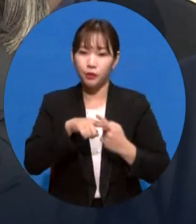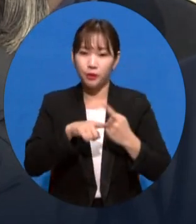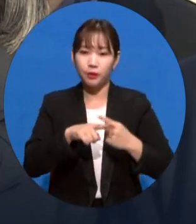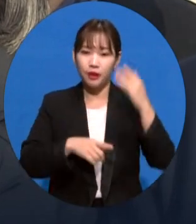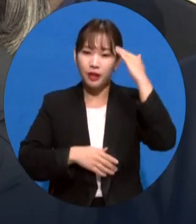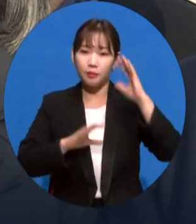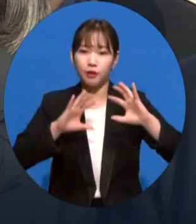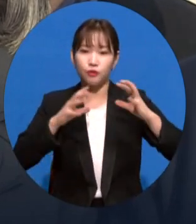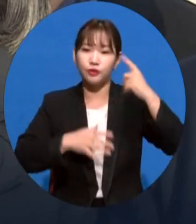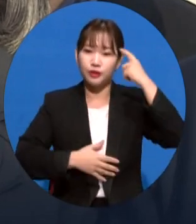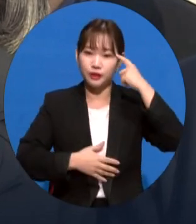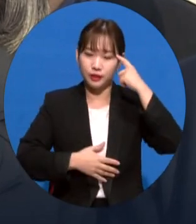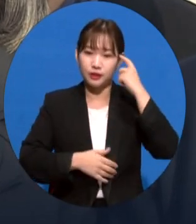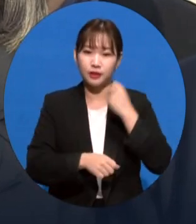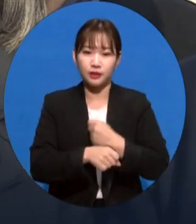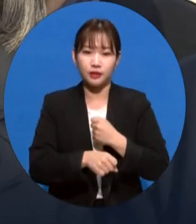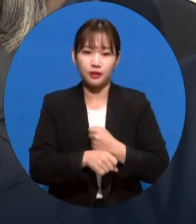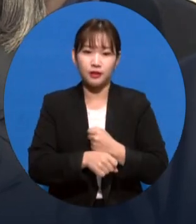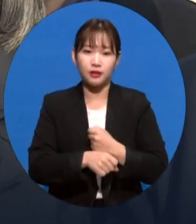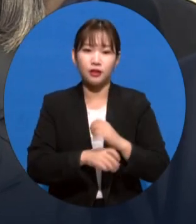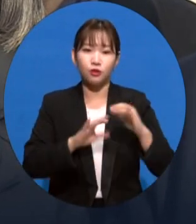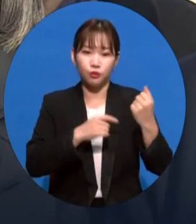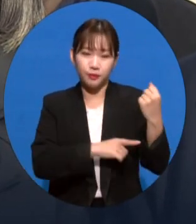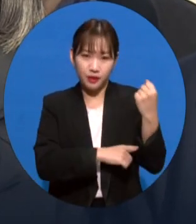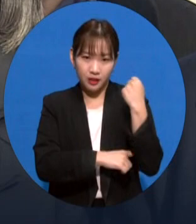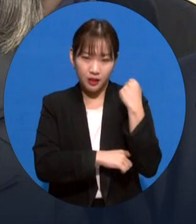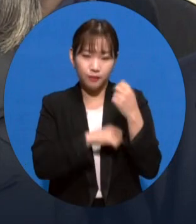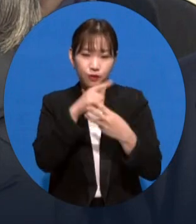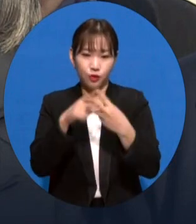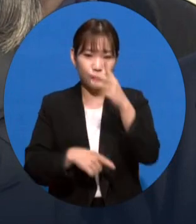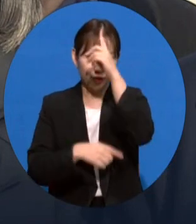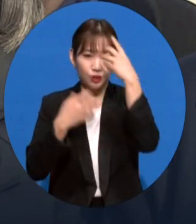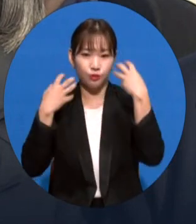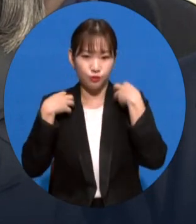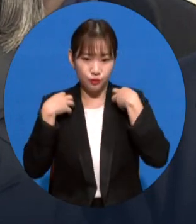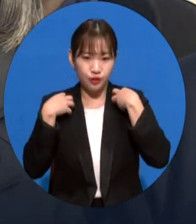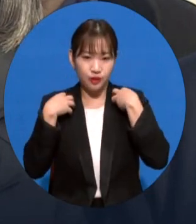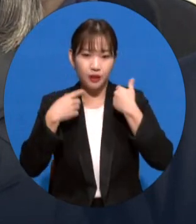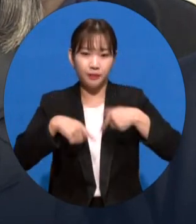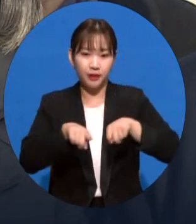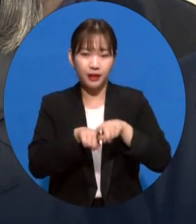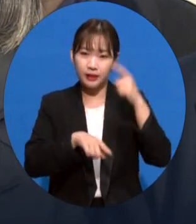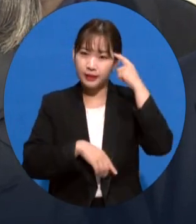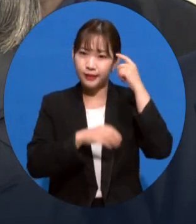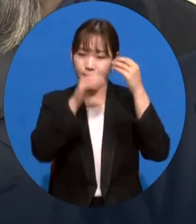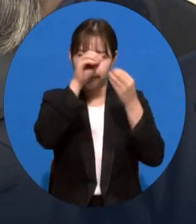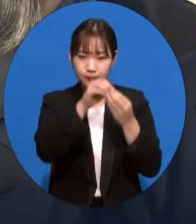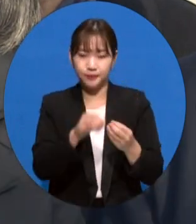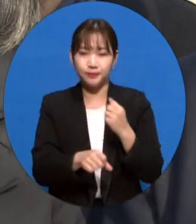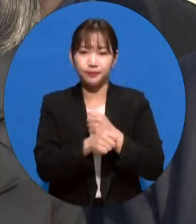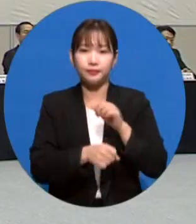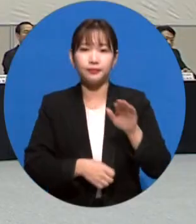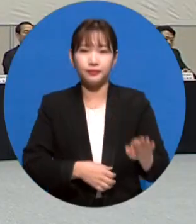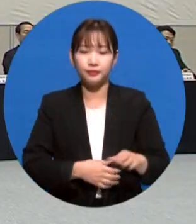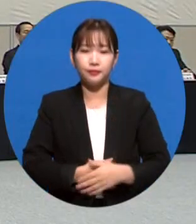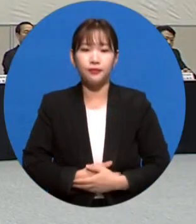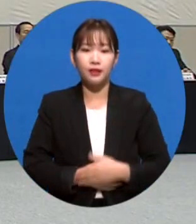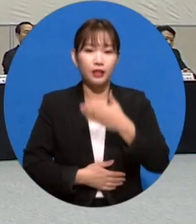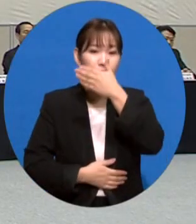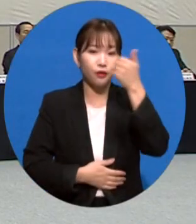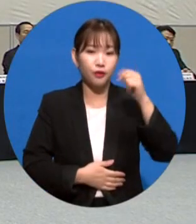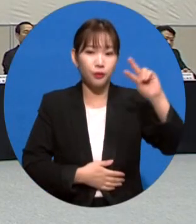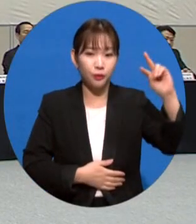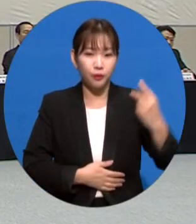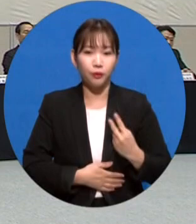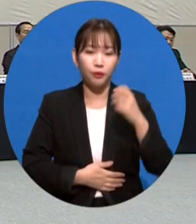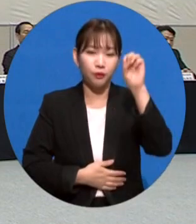대한민국 정신입니다. 국민의힘은 윤석열 정부는 그 정신을 이어가겠습니다. 청년들이